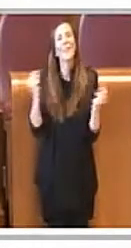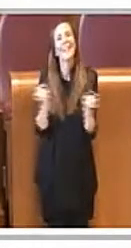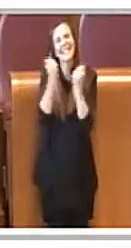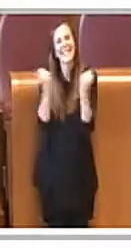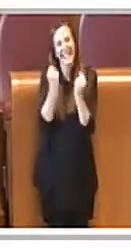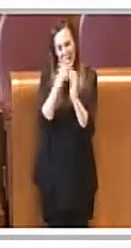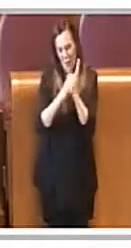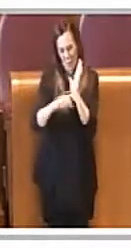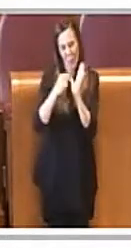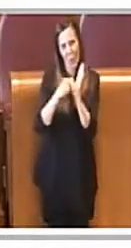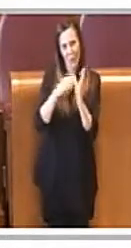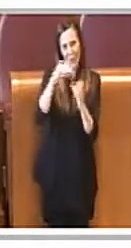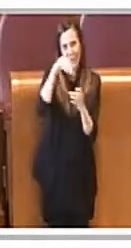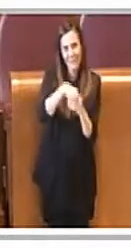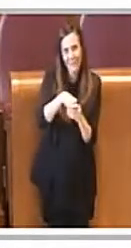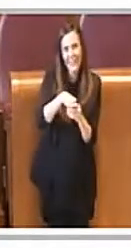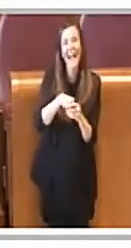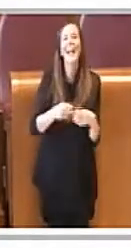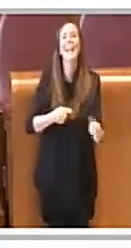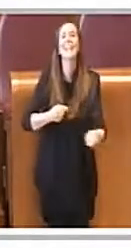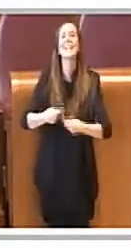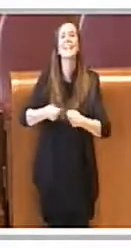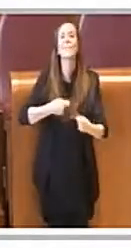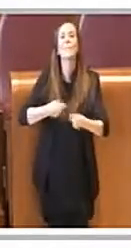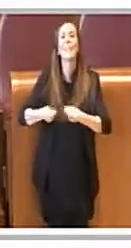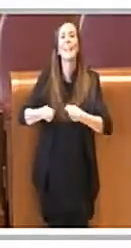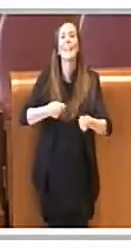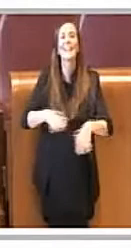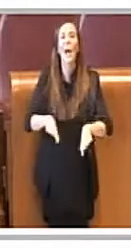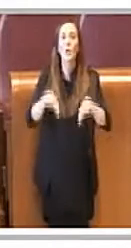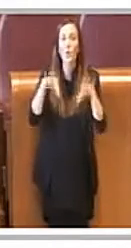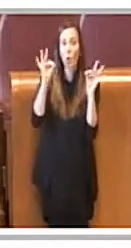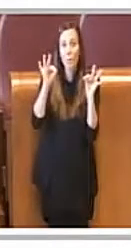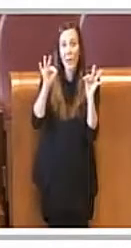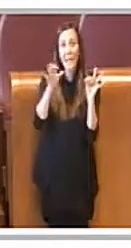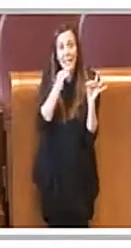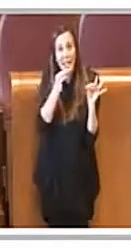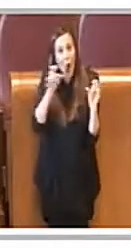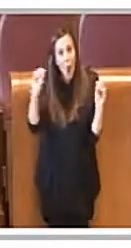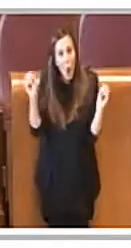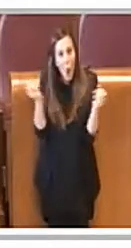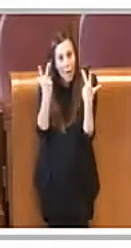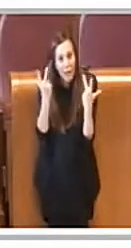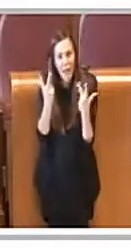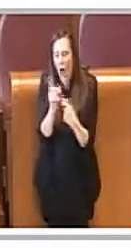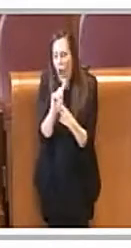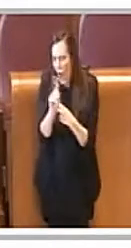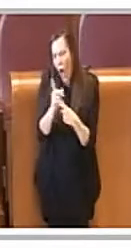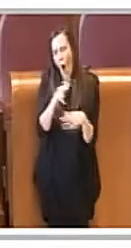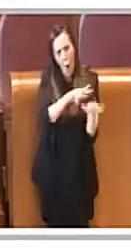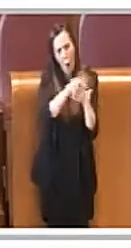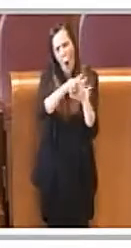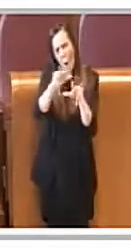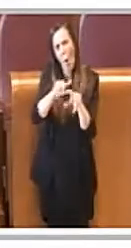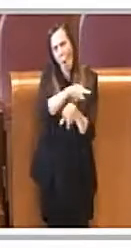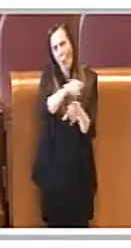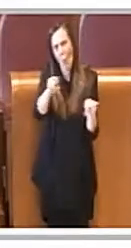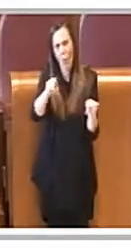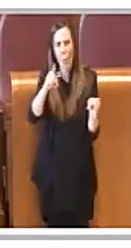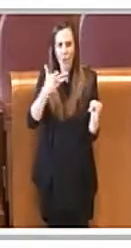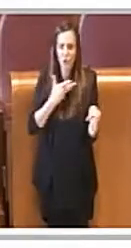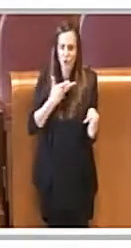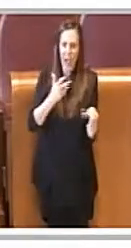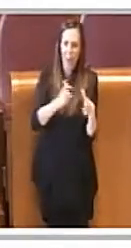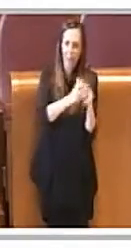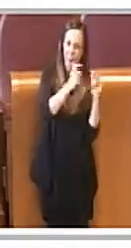mozione è quella della spesa sospesa. Non è una novità, alcuni comuni l'hanno già implementata, alcuni commercianti l'hanno